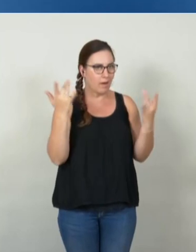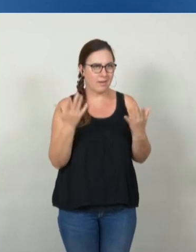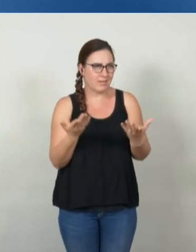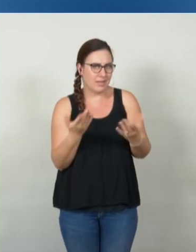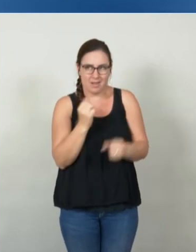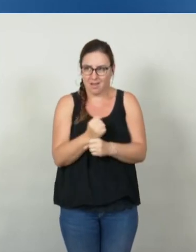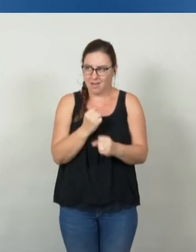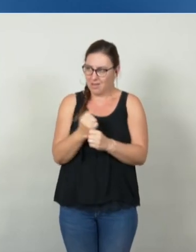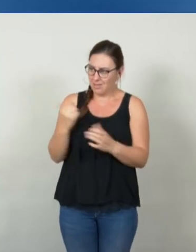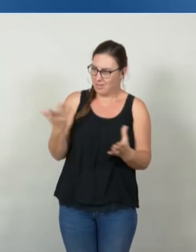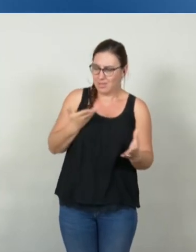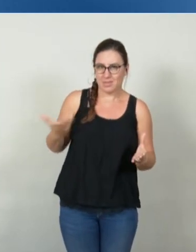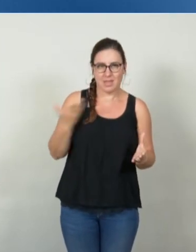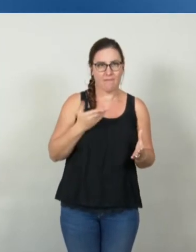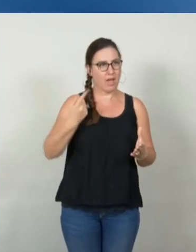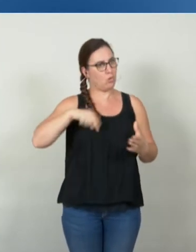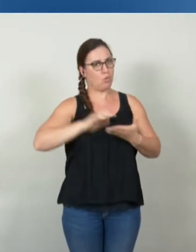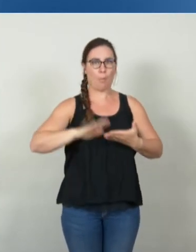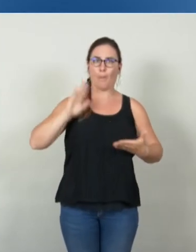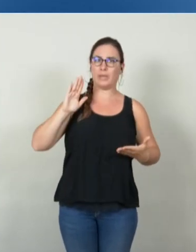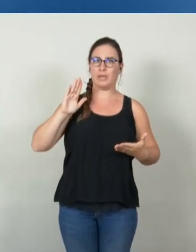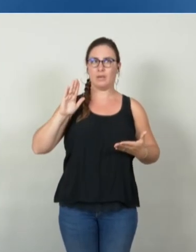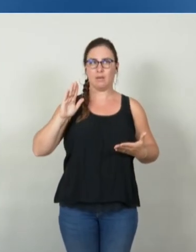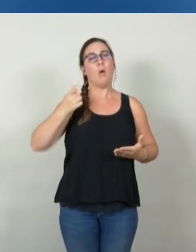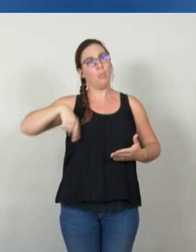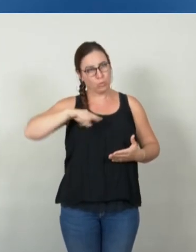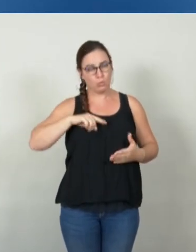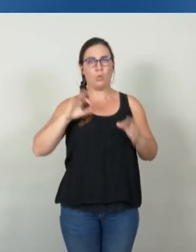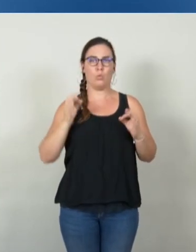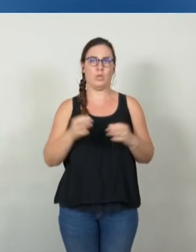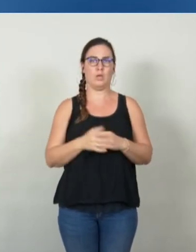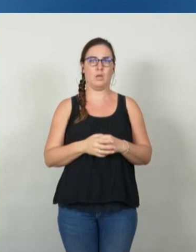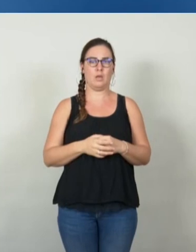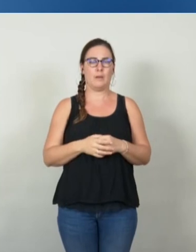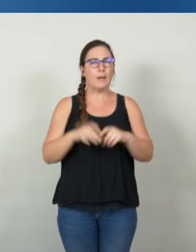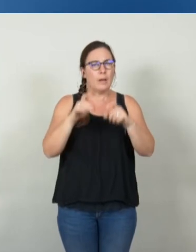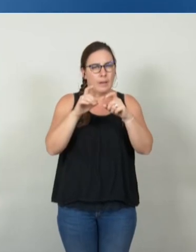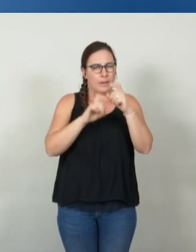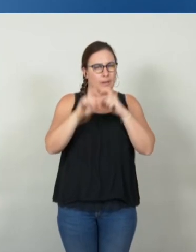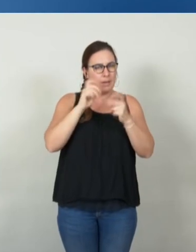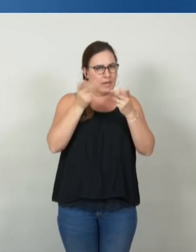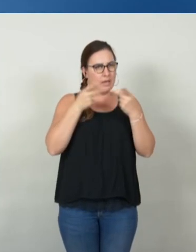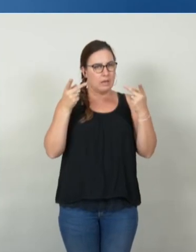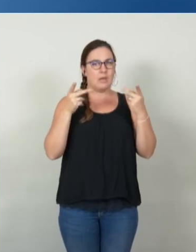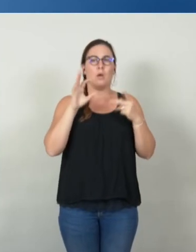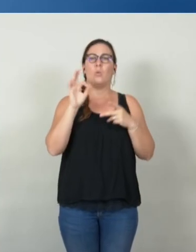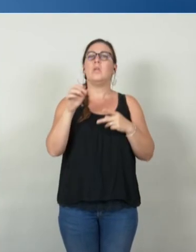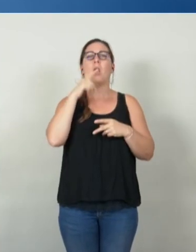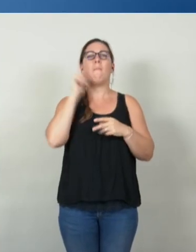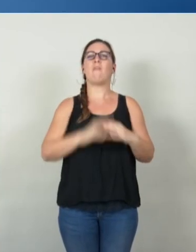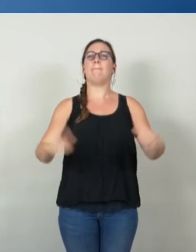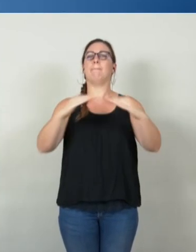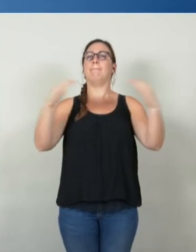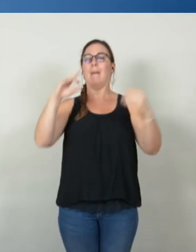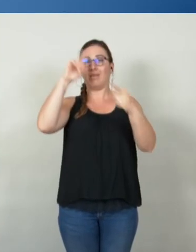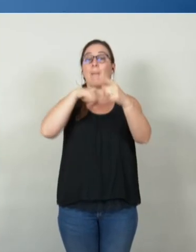qui a été fait comme on s'était engagé par ses acteurs culturels je voudrais juste revenir sur ce que vous venez de décrire effectivement l'égalité femme homme en